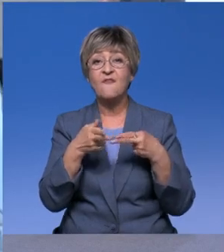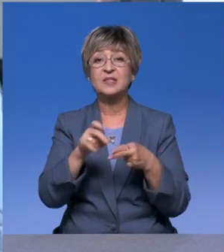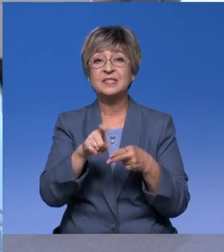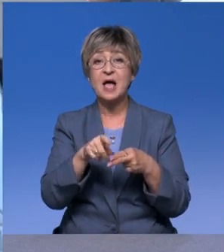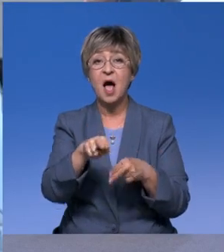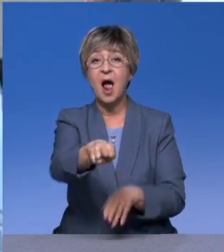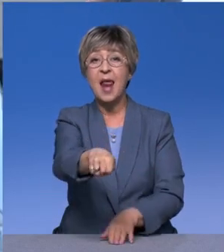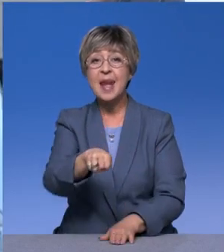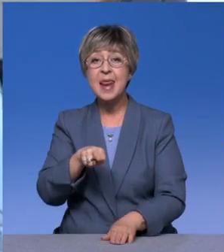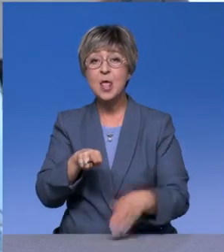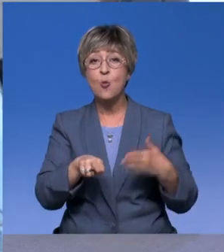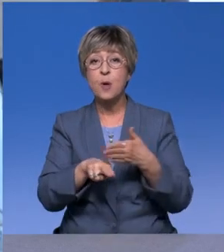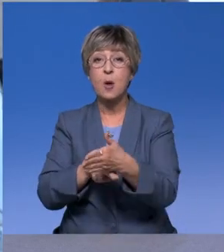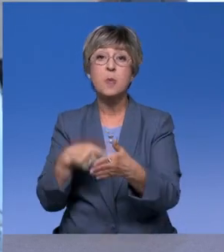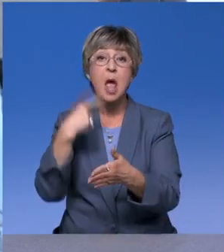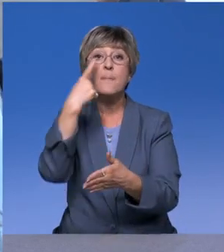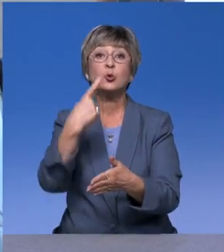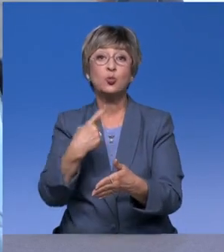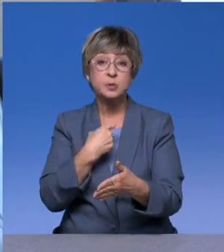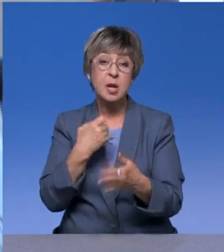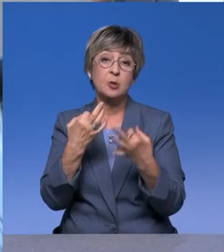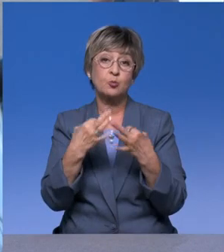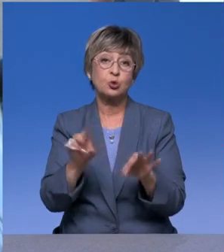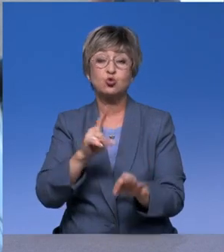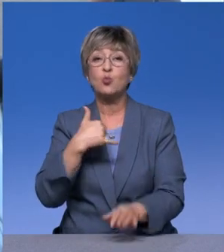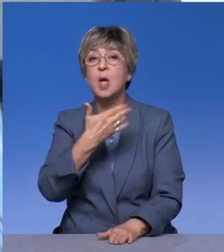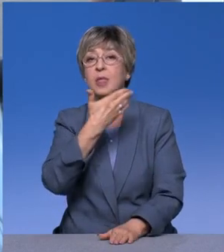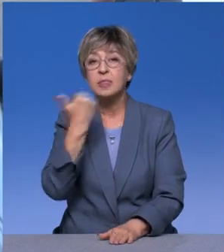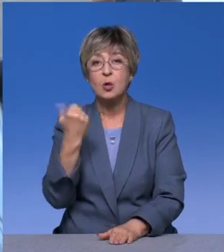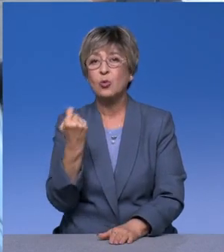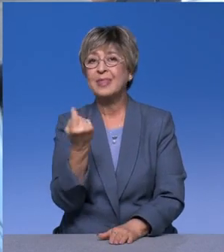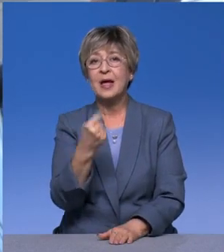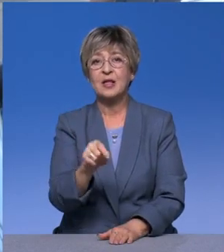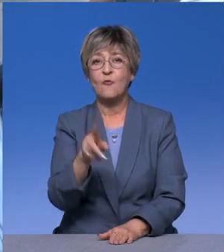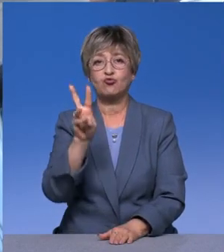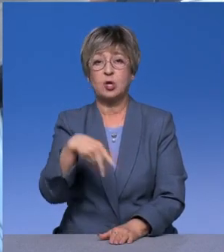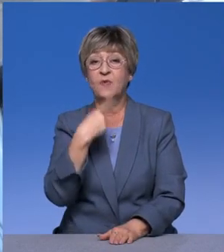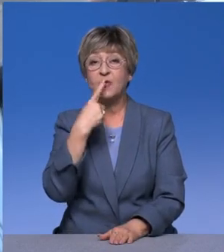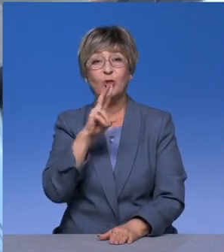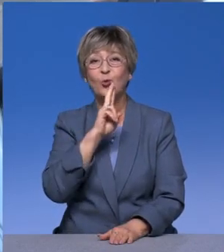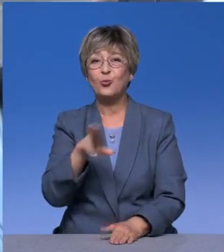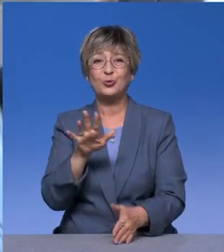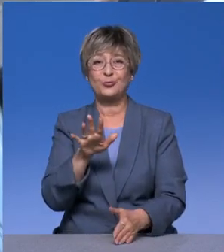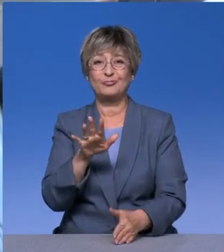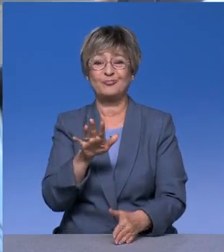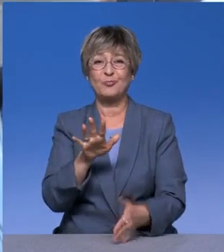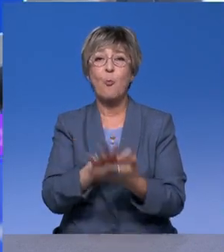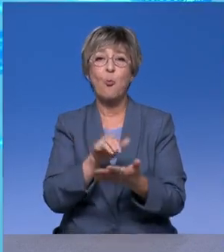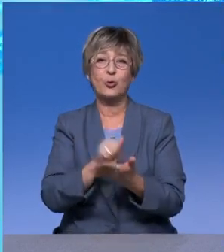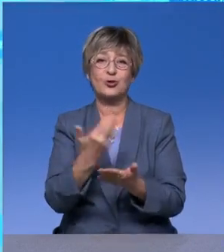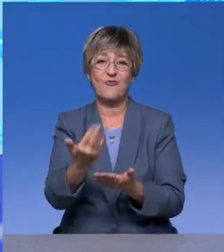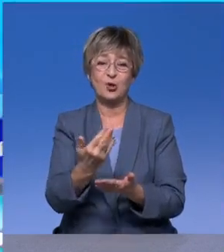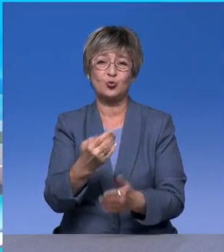линию. Предупредили и отпустили из-за того, что нет ни одного штрафа. Сказали, не будем пачкать биографию.